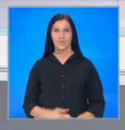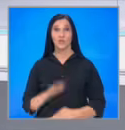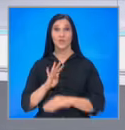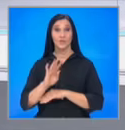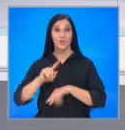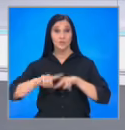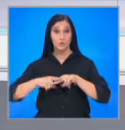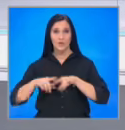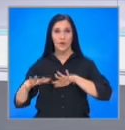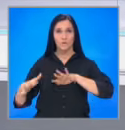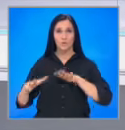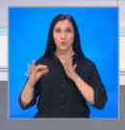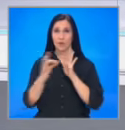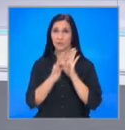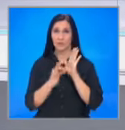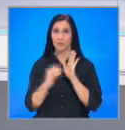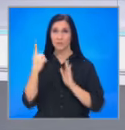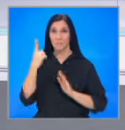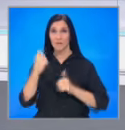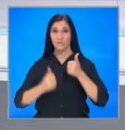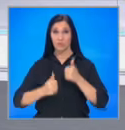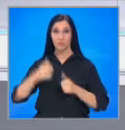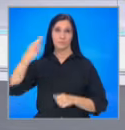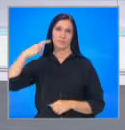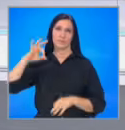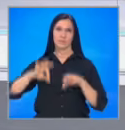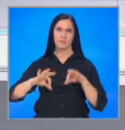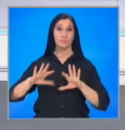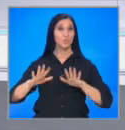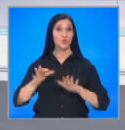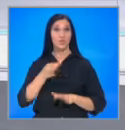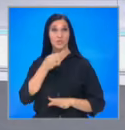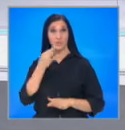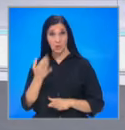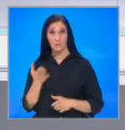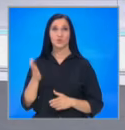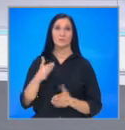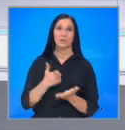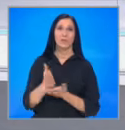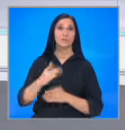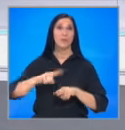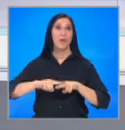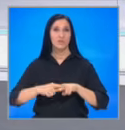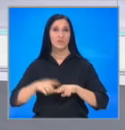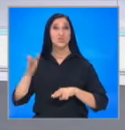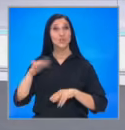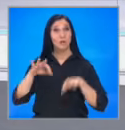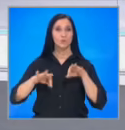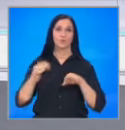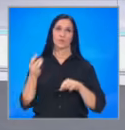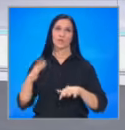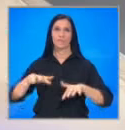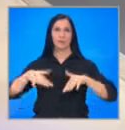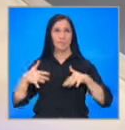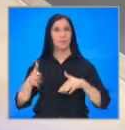14 ноември е евентуалната дата за първи тур на президентските избори. Почти сигурно е вече, че през ноември ще гласуваме и за нов